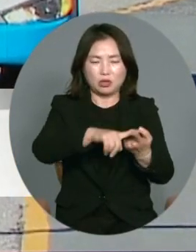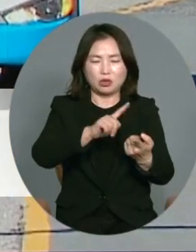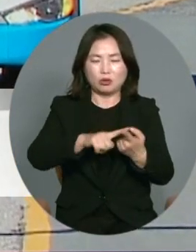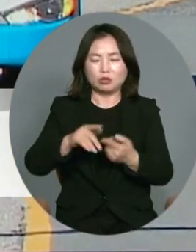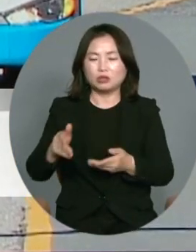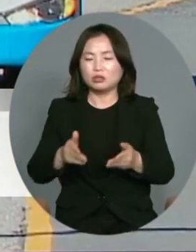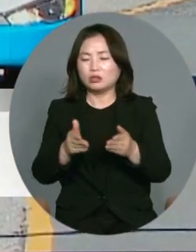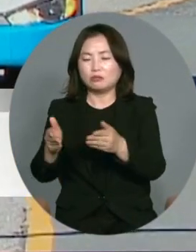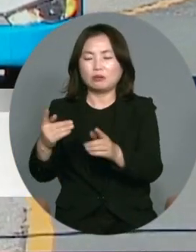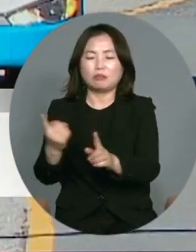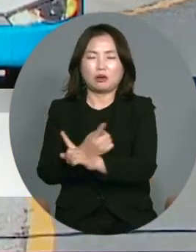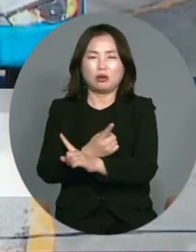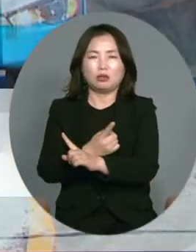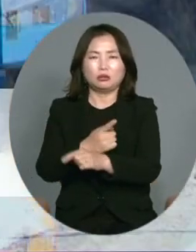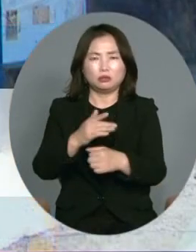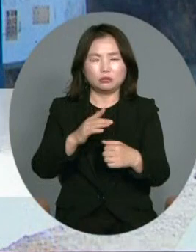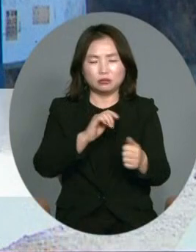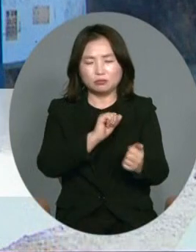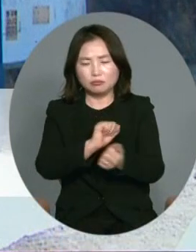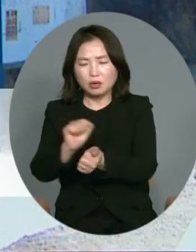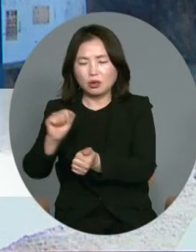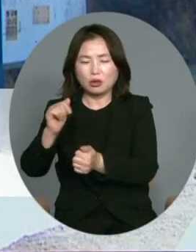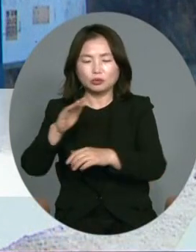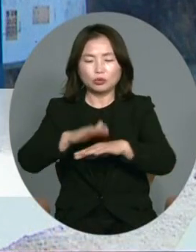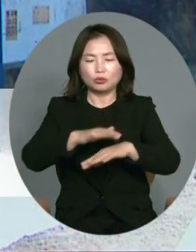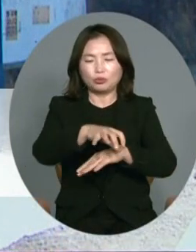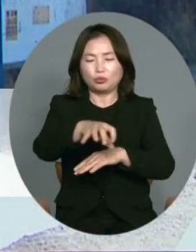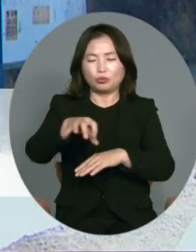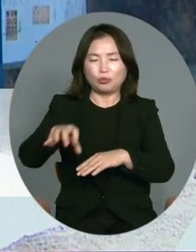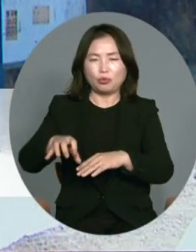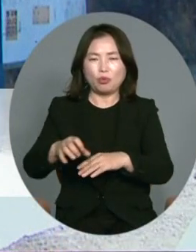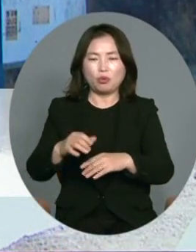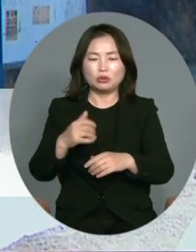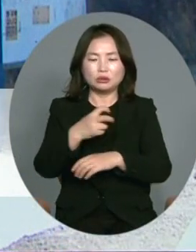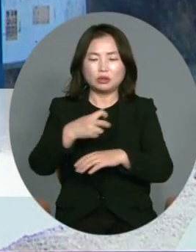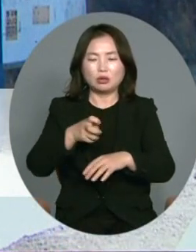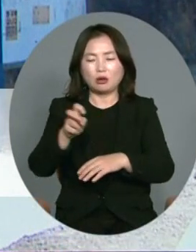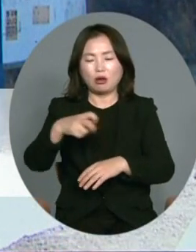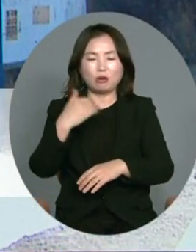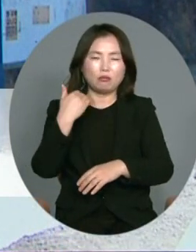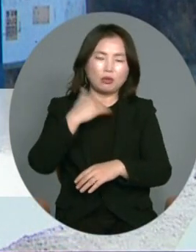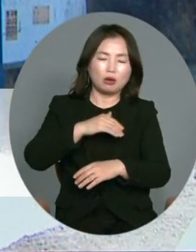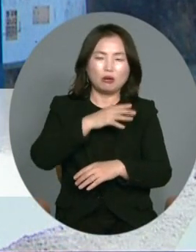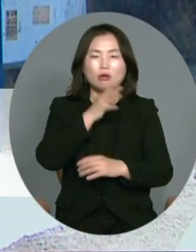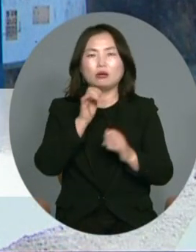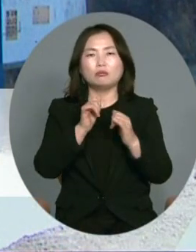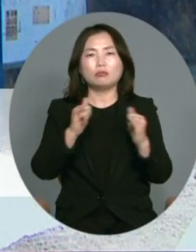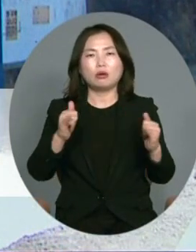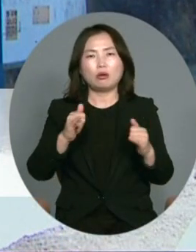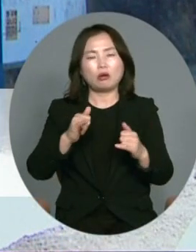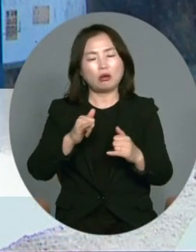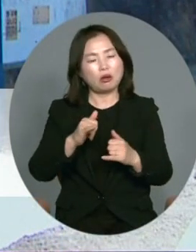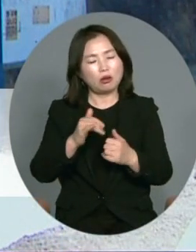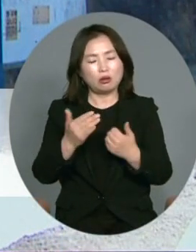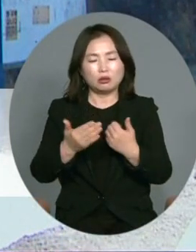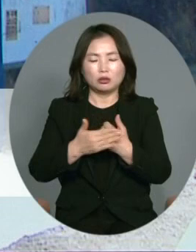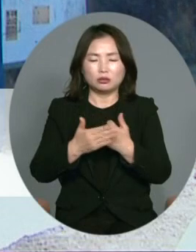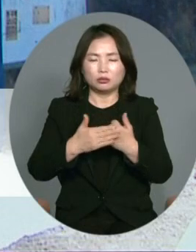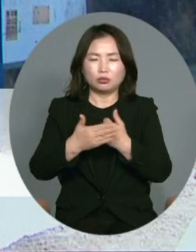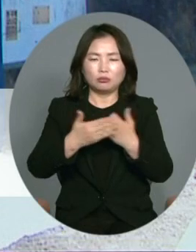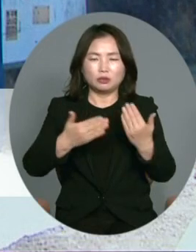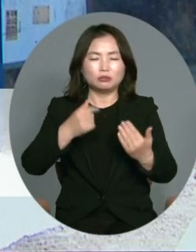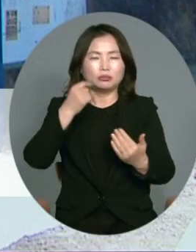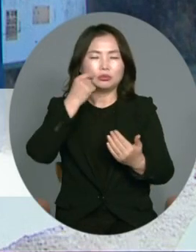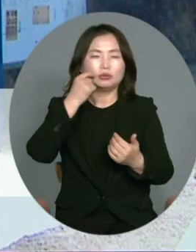노선만 조정했는데요. 이 때문에 읍면 농촌 지역, 특히 차량 이동이 어려운 어르신들만 유독 더 소외되고